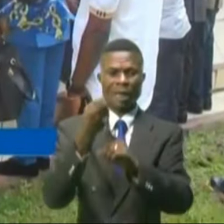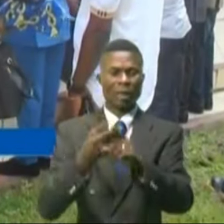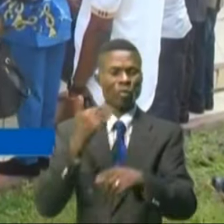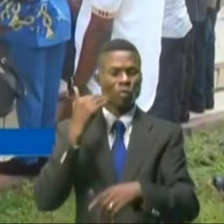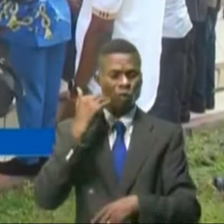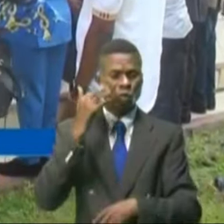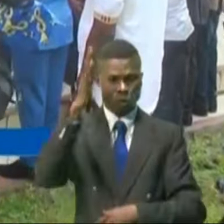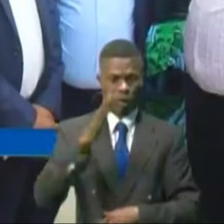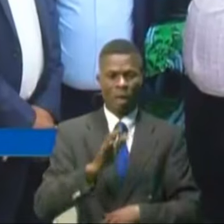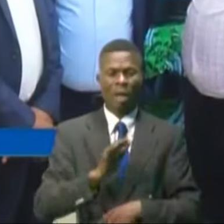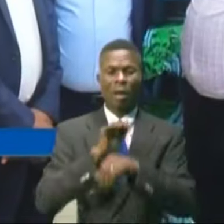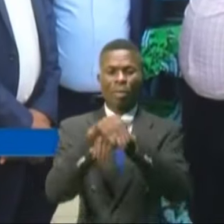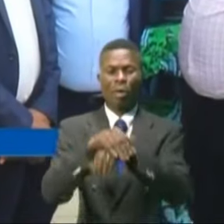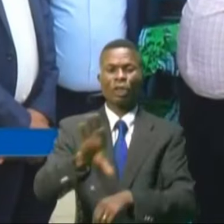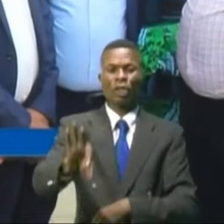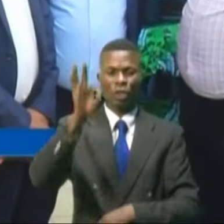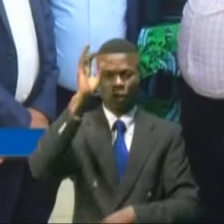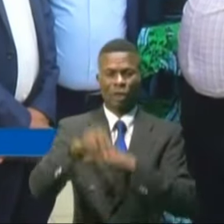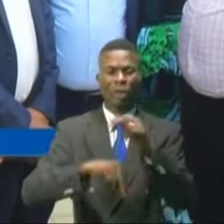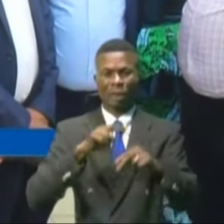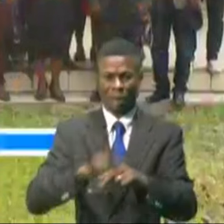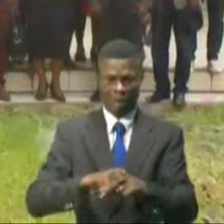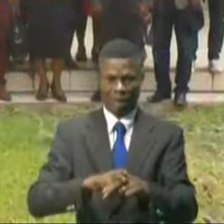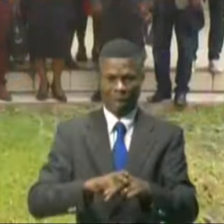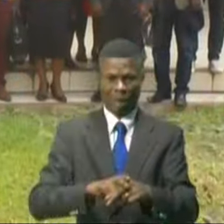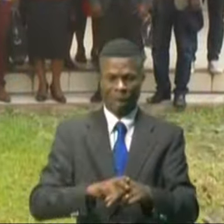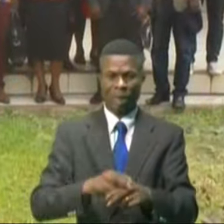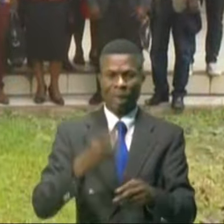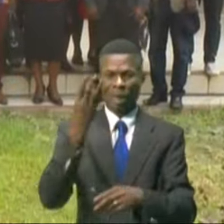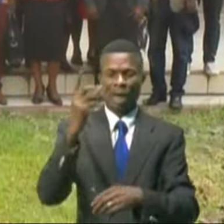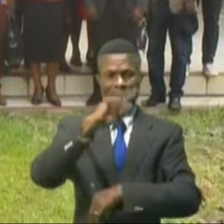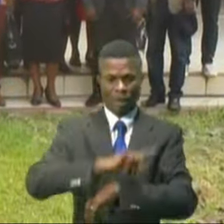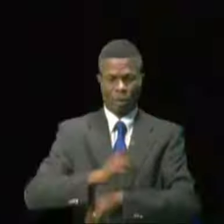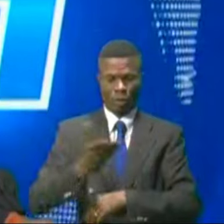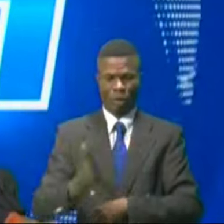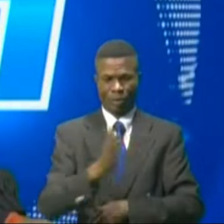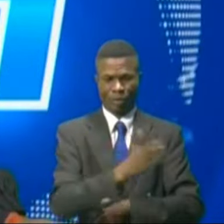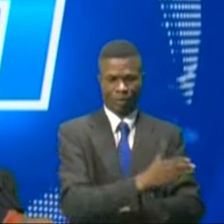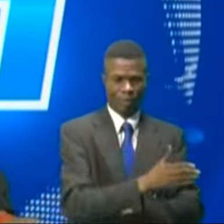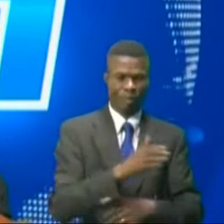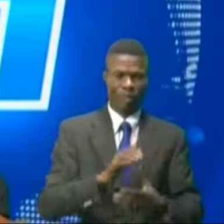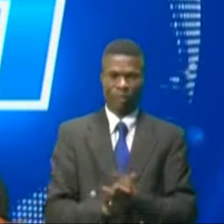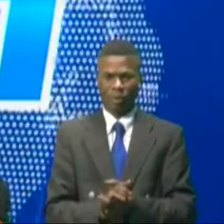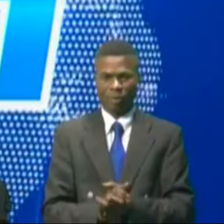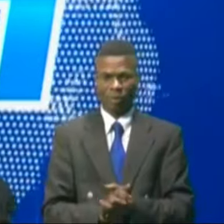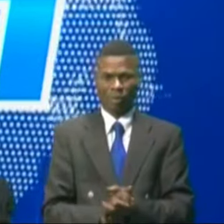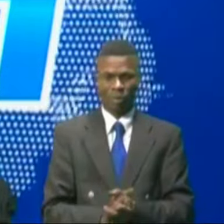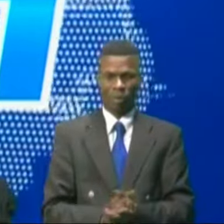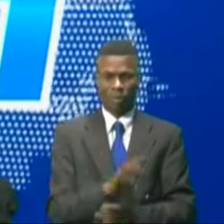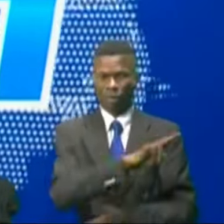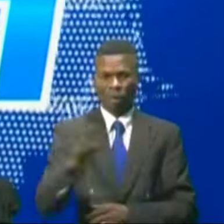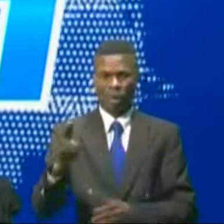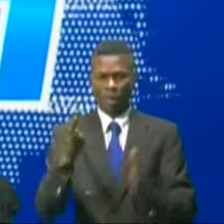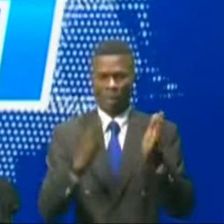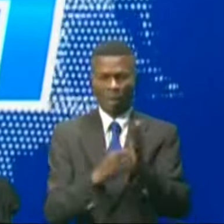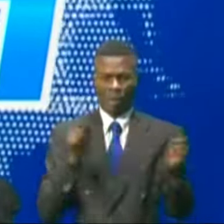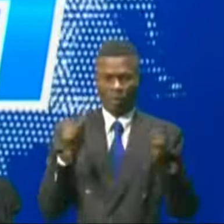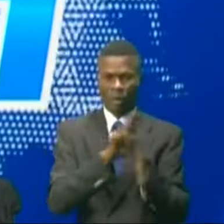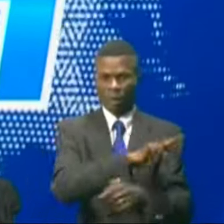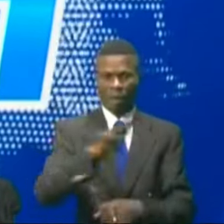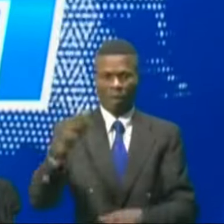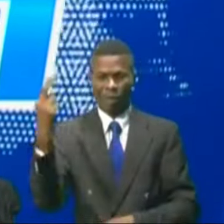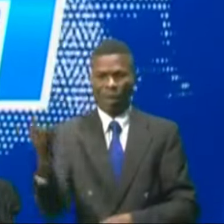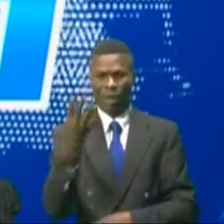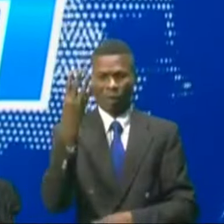pour la passation du jury national durant 4 jours. Dès 2009 à 2024, cela